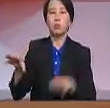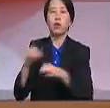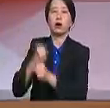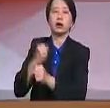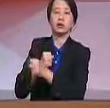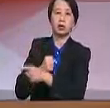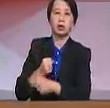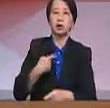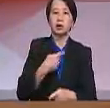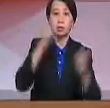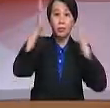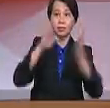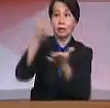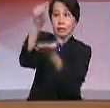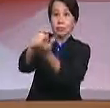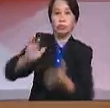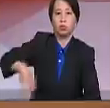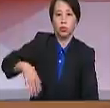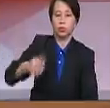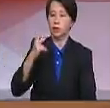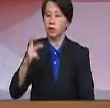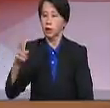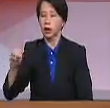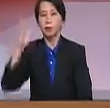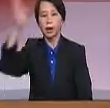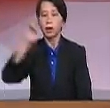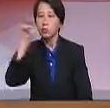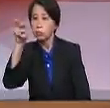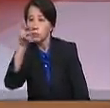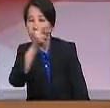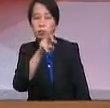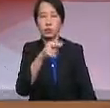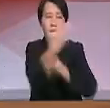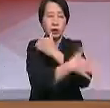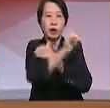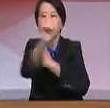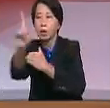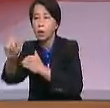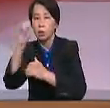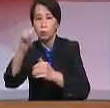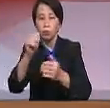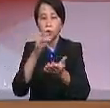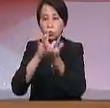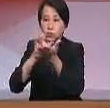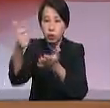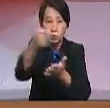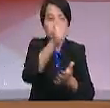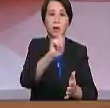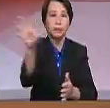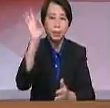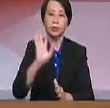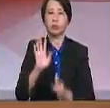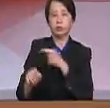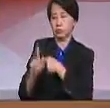kita nak tempah mana-mana, saya percaya Kementerian Kajian akan lihatlah dari segi boleh digunakan ataupun tidak.